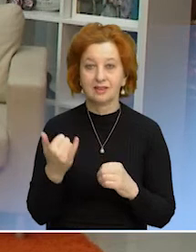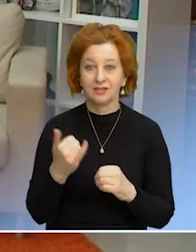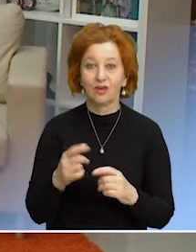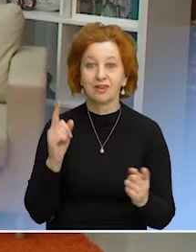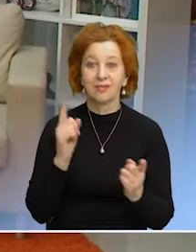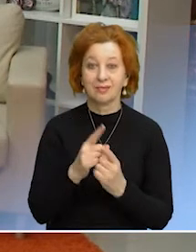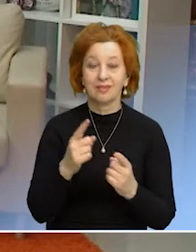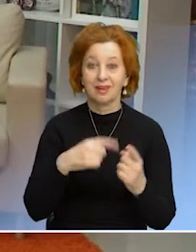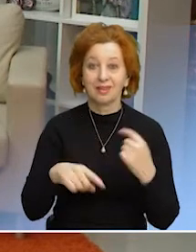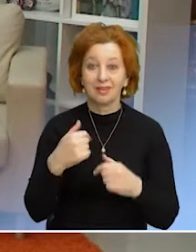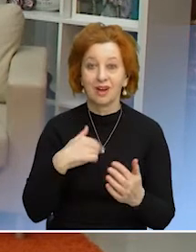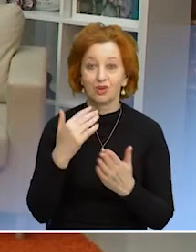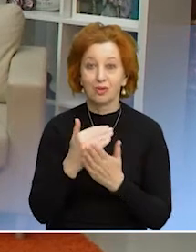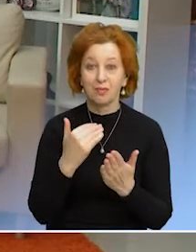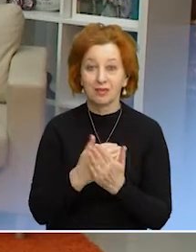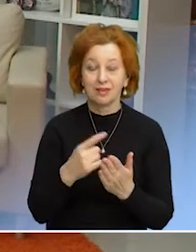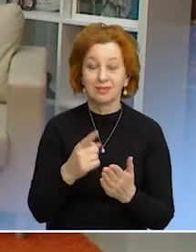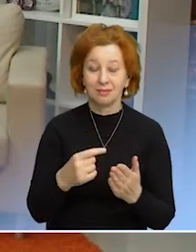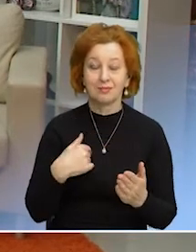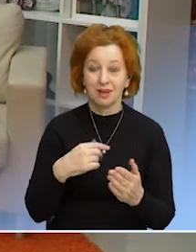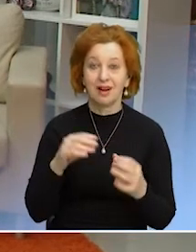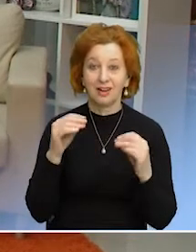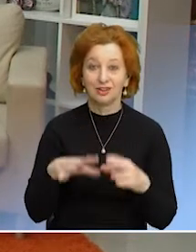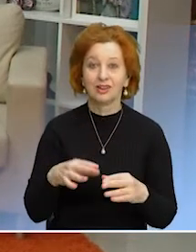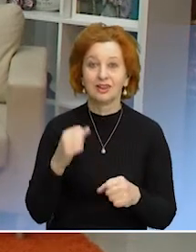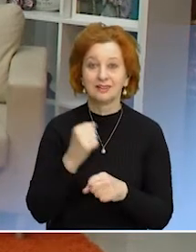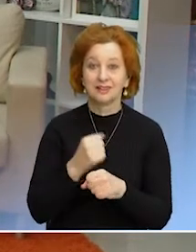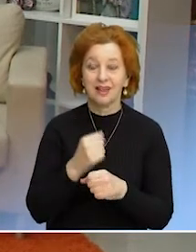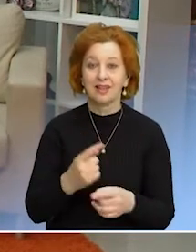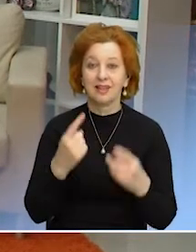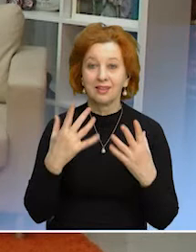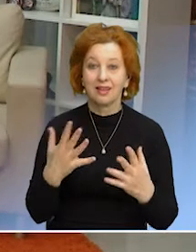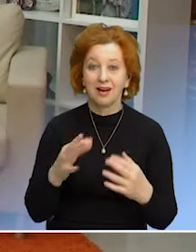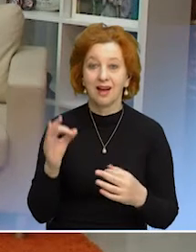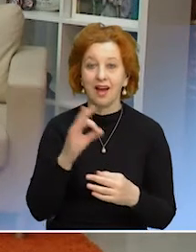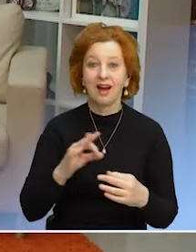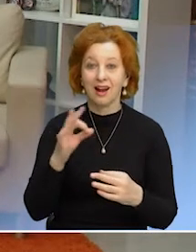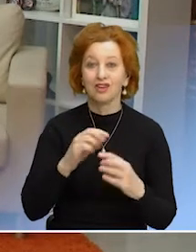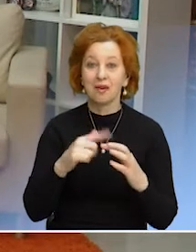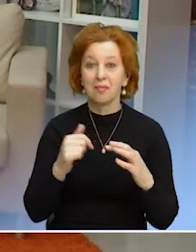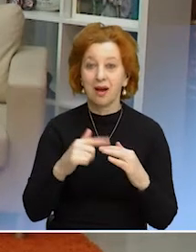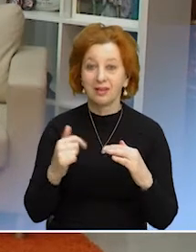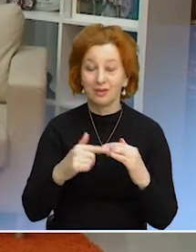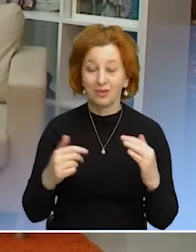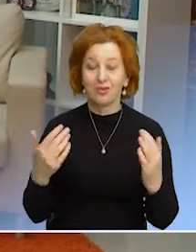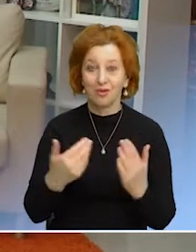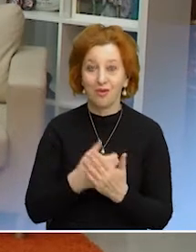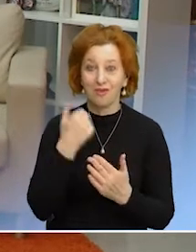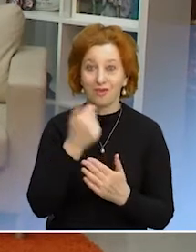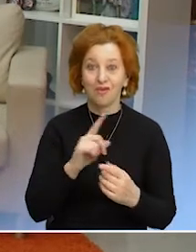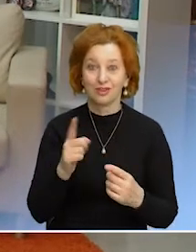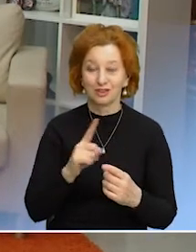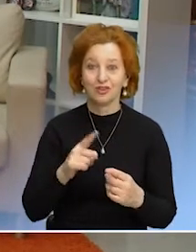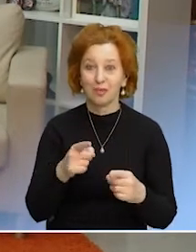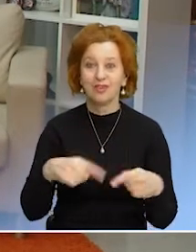Я сегодня подхожу под ковер нашей программы, под логотип нашей программы, решила сделать себе яркий оранжевый маникюр в честь Нового года. Желаю, чтобы в